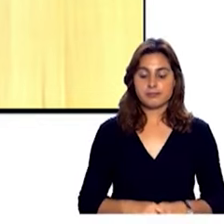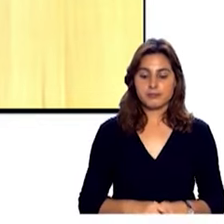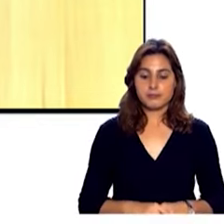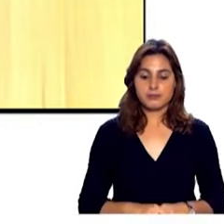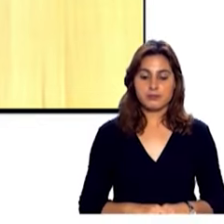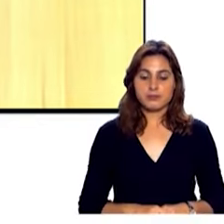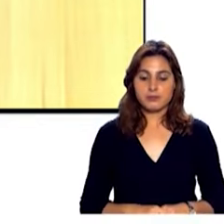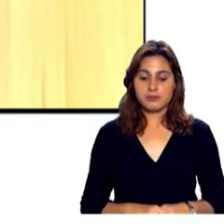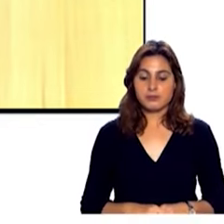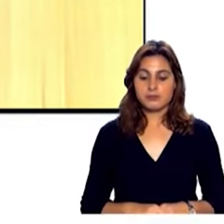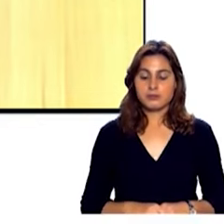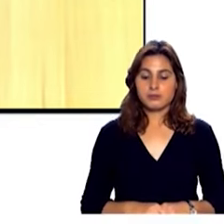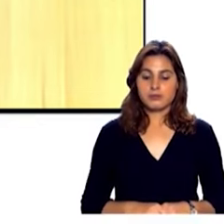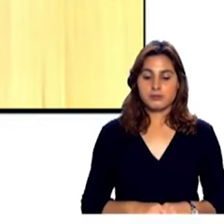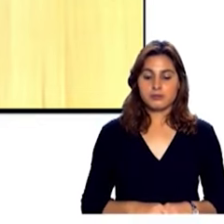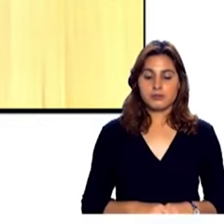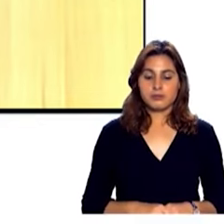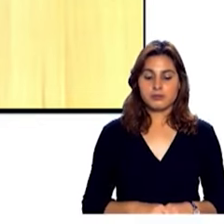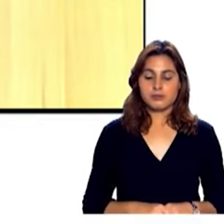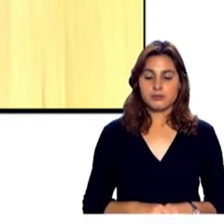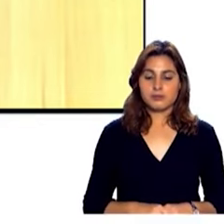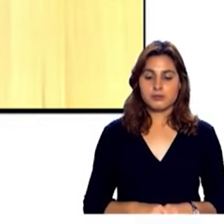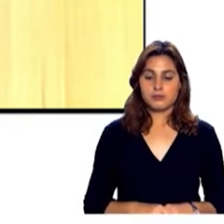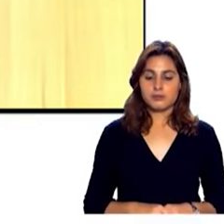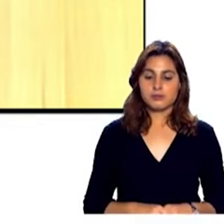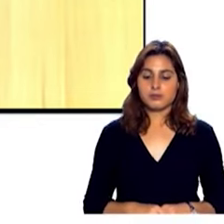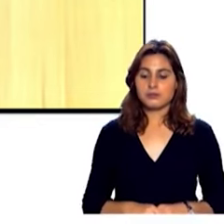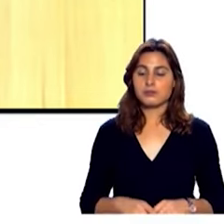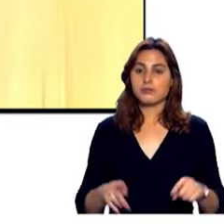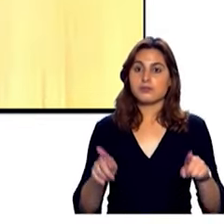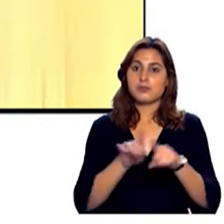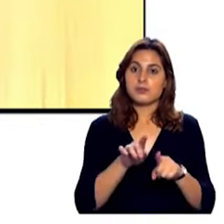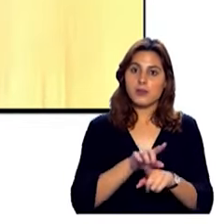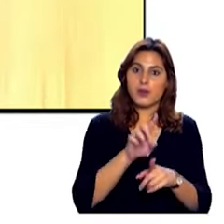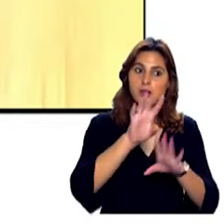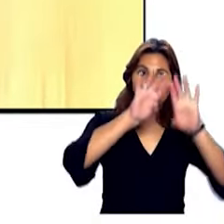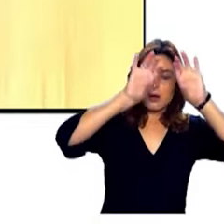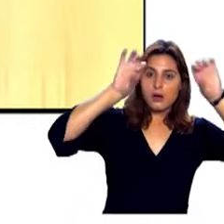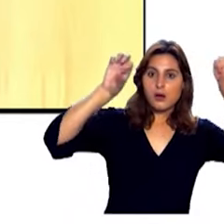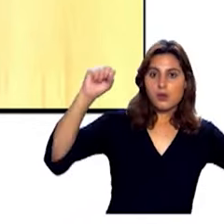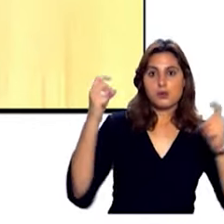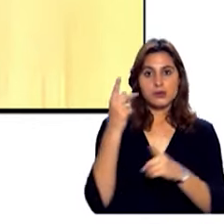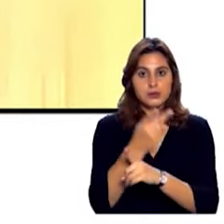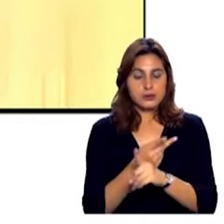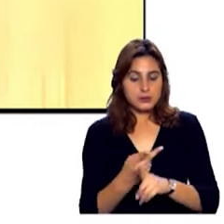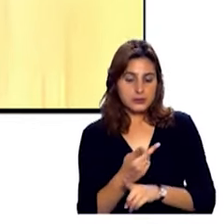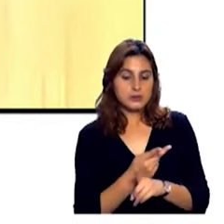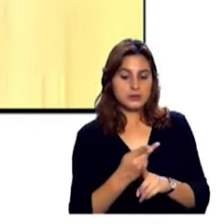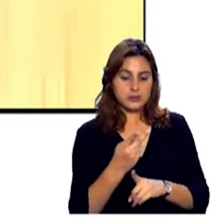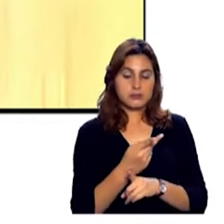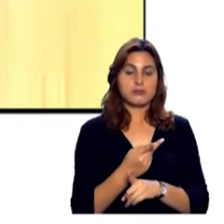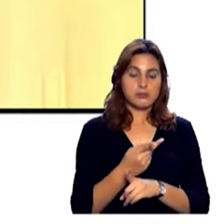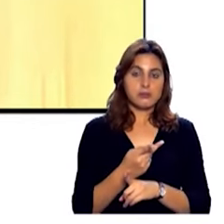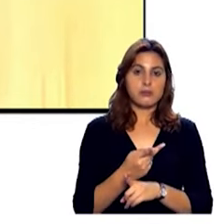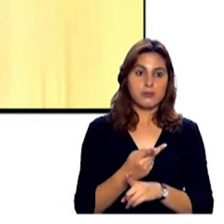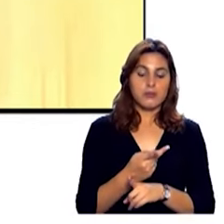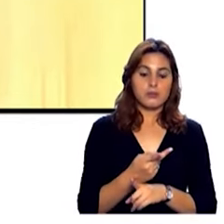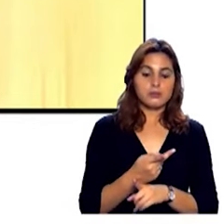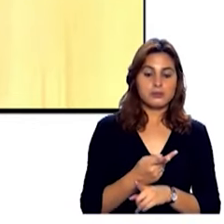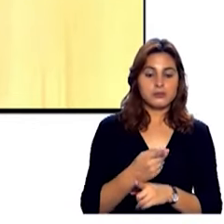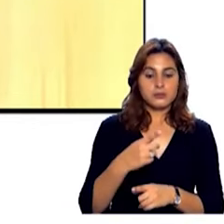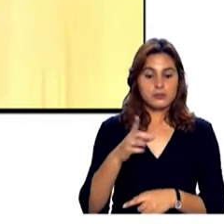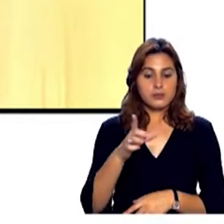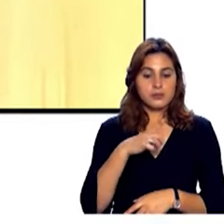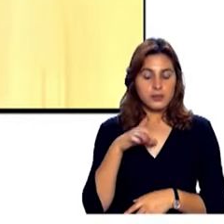eh in realtà la corte di cassazione ha ritenuto che le carenze gravi Della motivazione